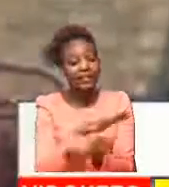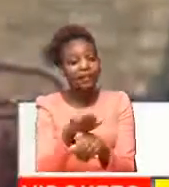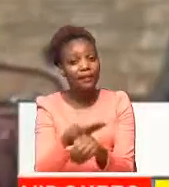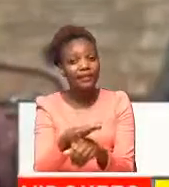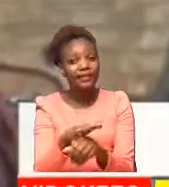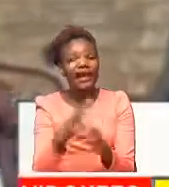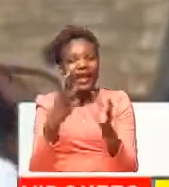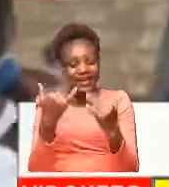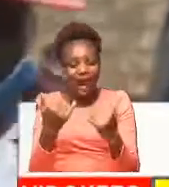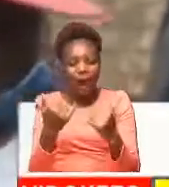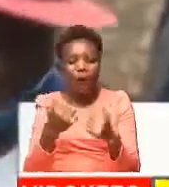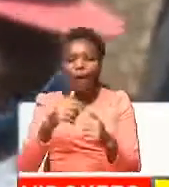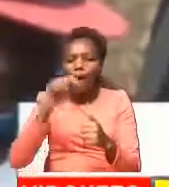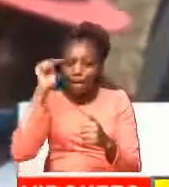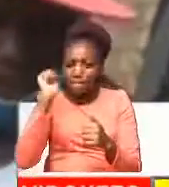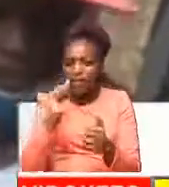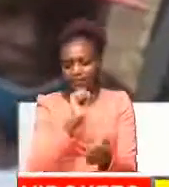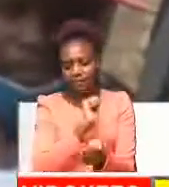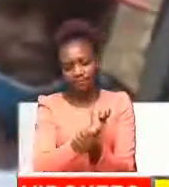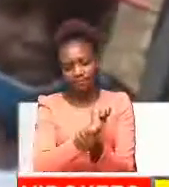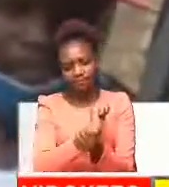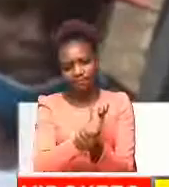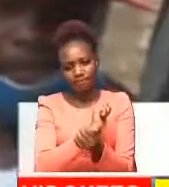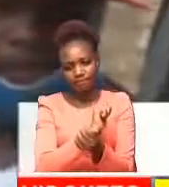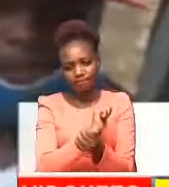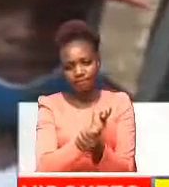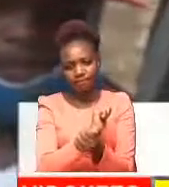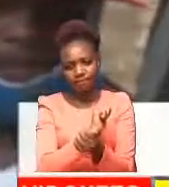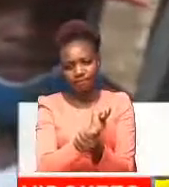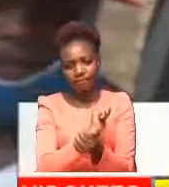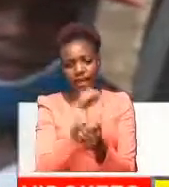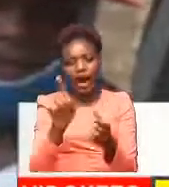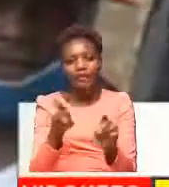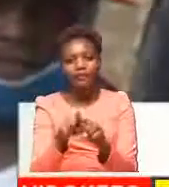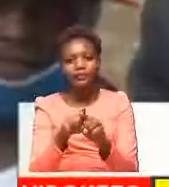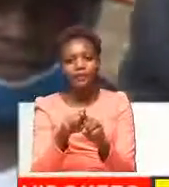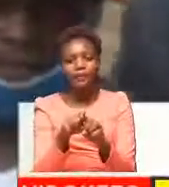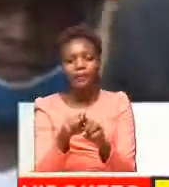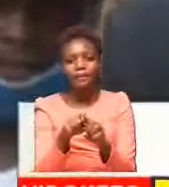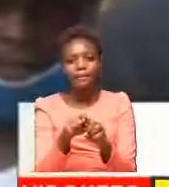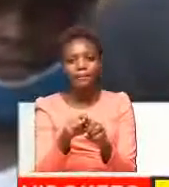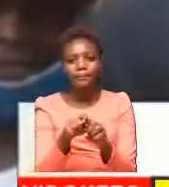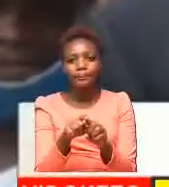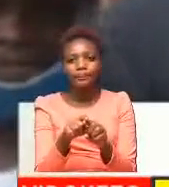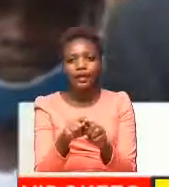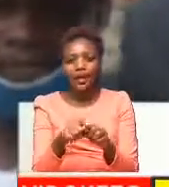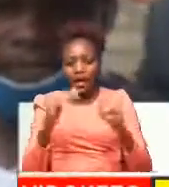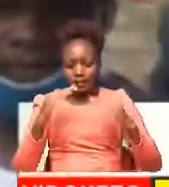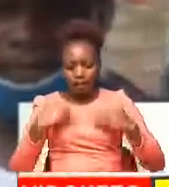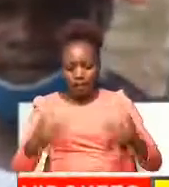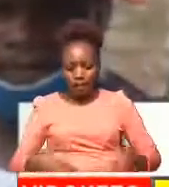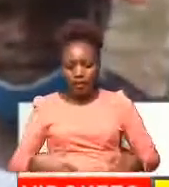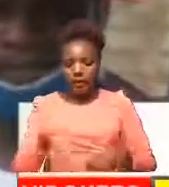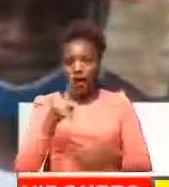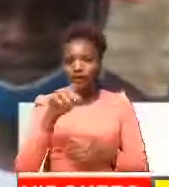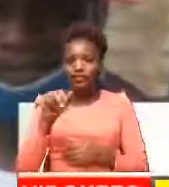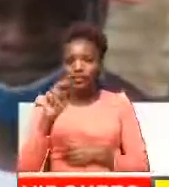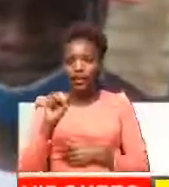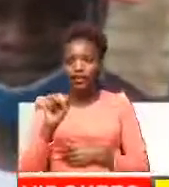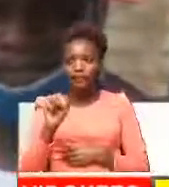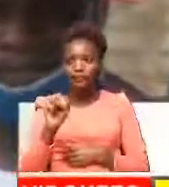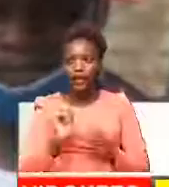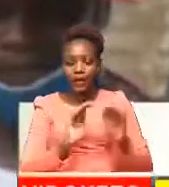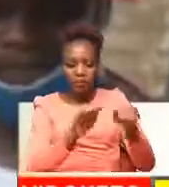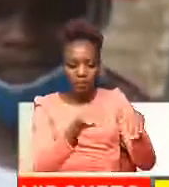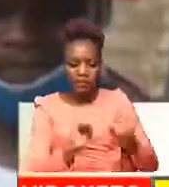Tunapoongea hivi sasa huyo mtu au ameshikwa huyo askari mara moja na kuwekwa ndani. Yule mwili wa Ken Asava